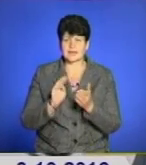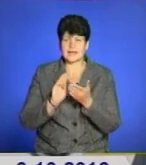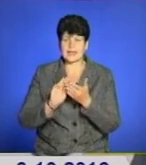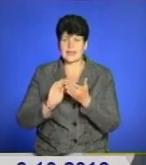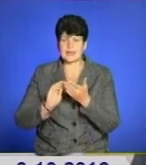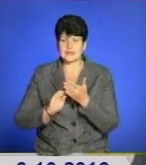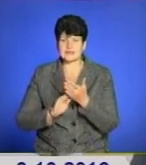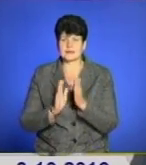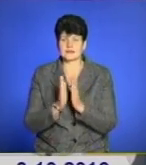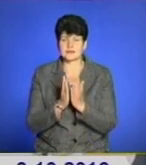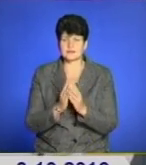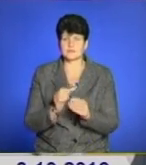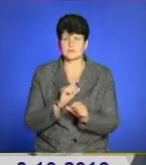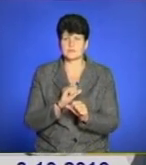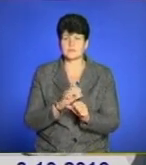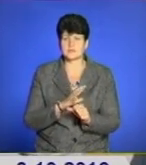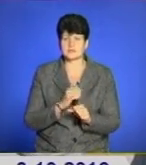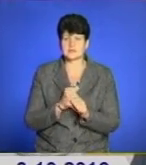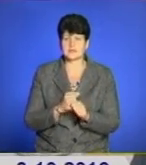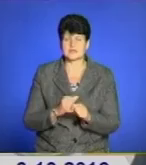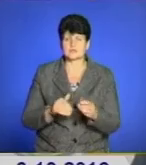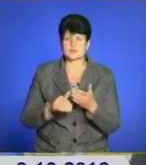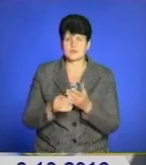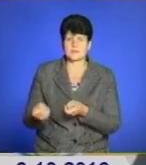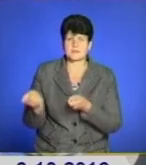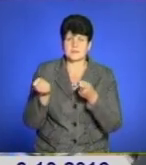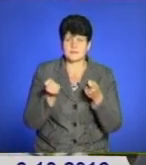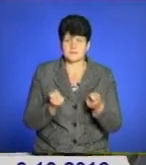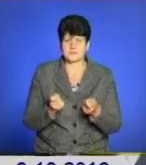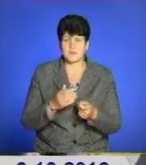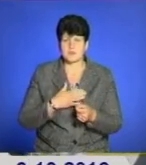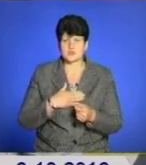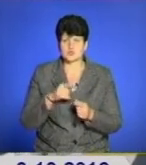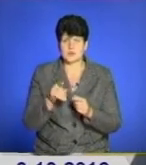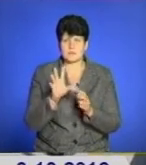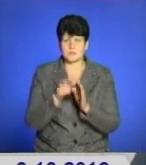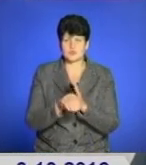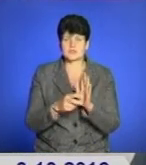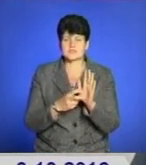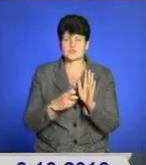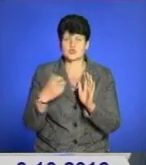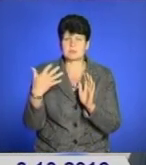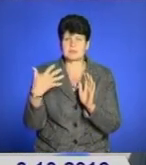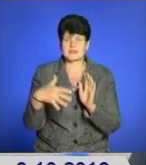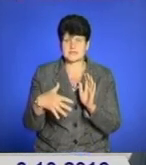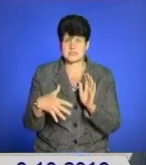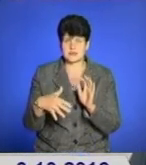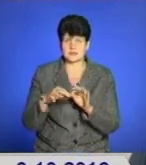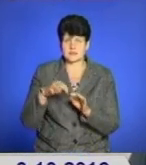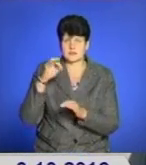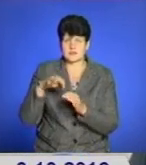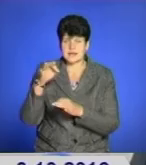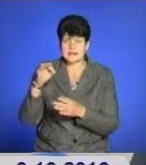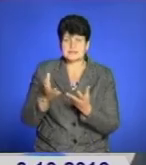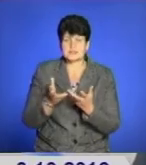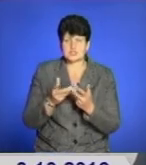Ідея була Крістініна, спонсорські цвіти мої з Амстердама. Сюди пішло 750 стеблей на книгу. Якщо вважати віддельно